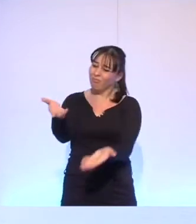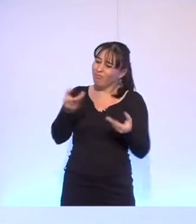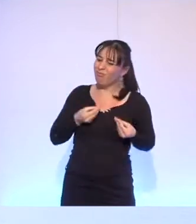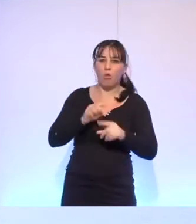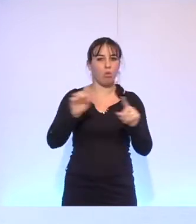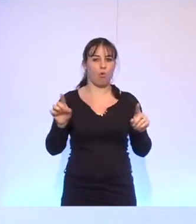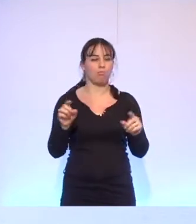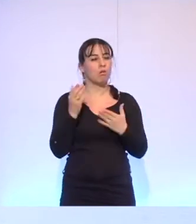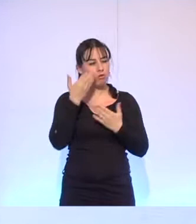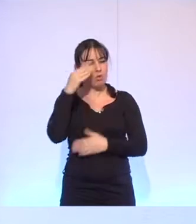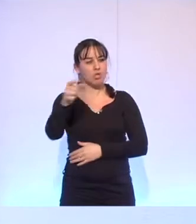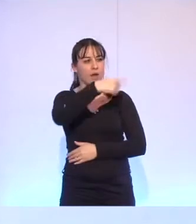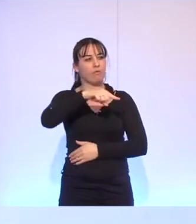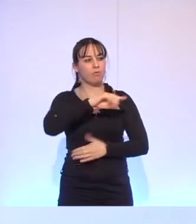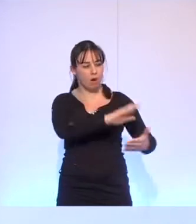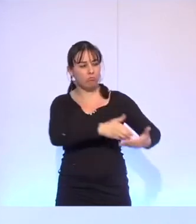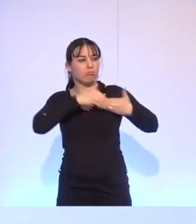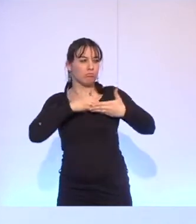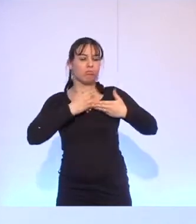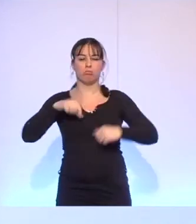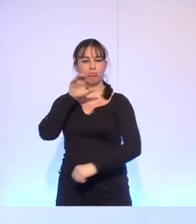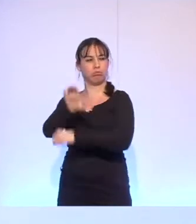serai soutenu en cela par cette Assemblée.